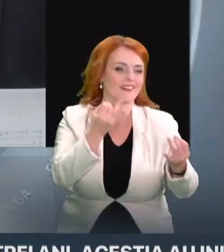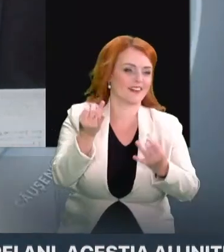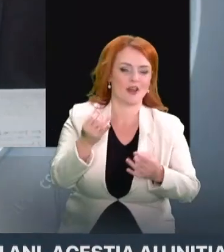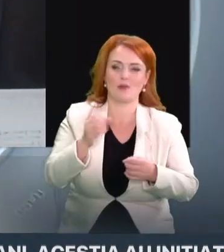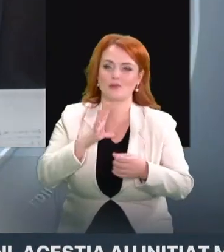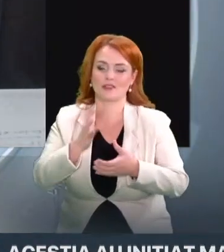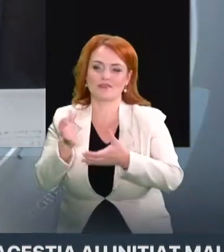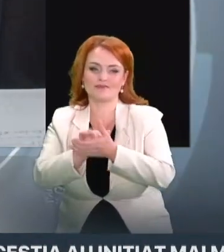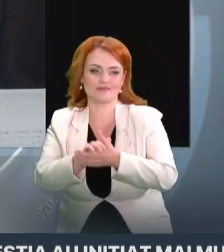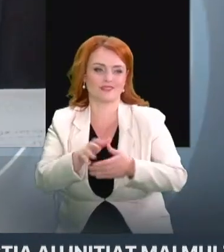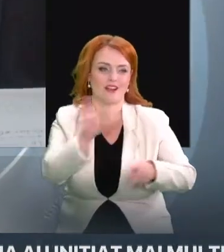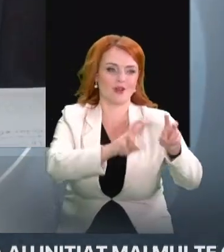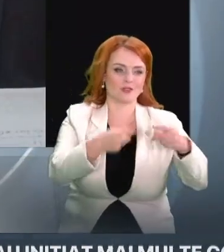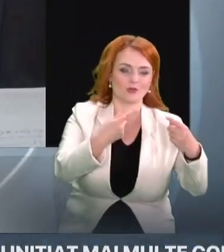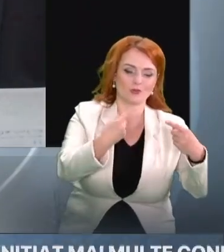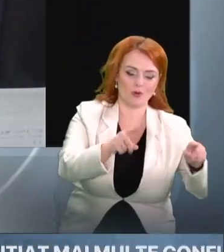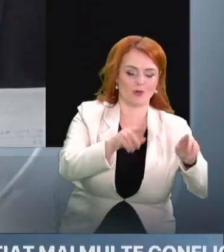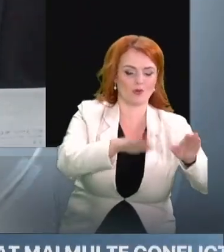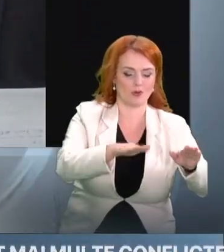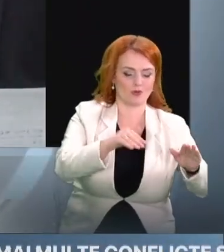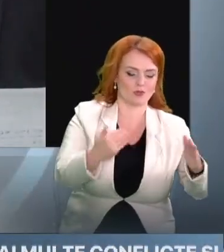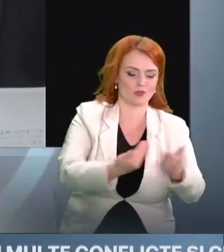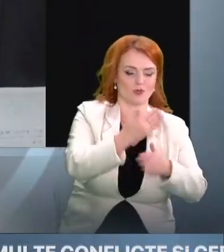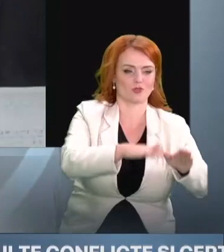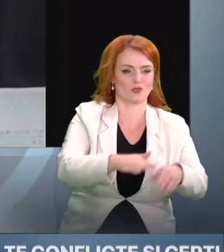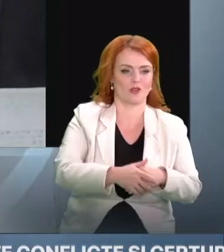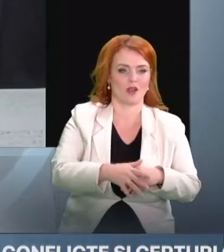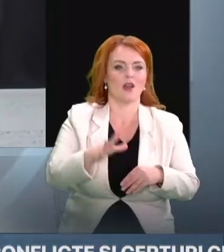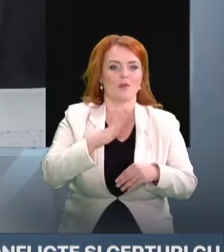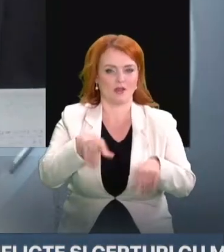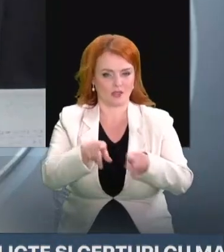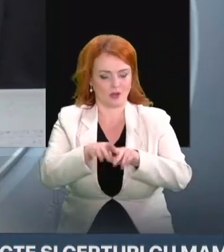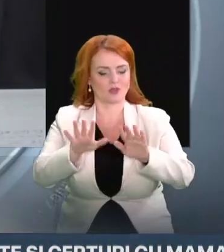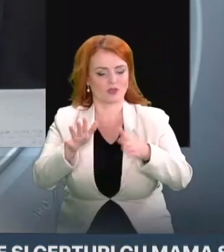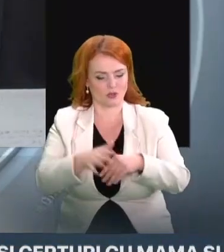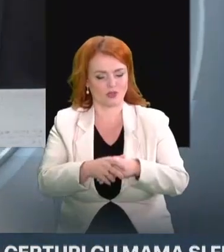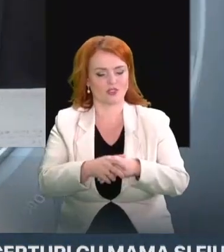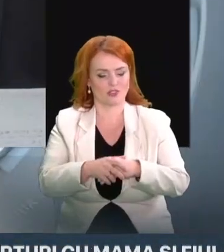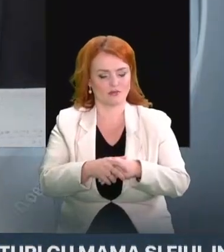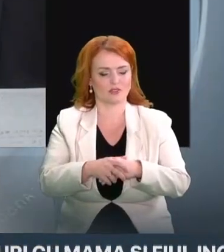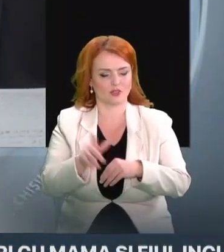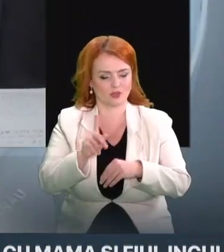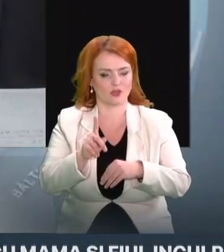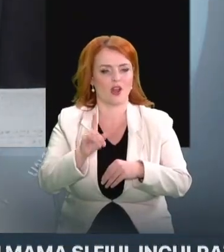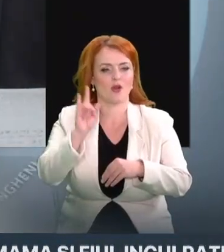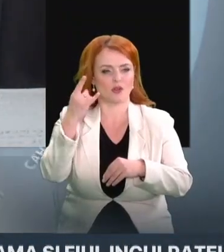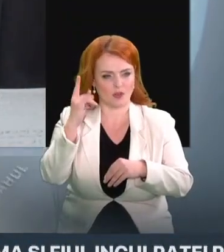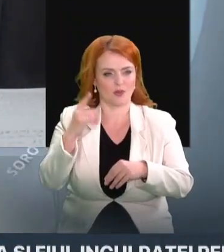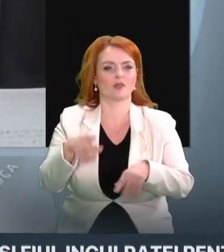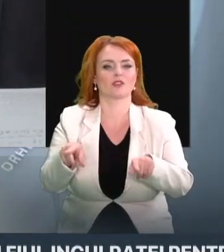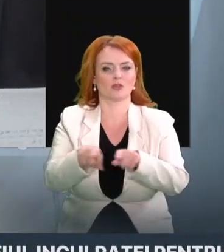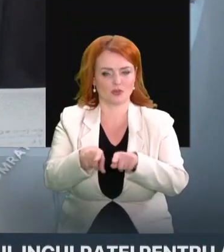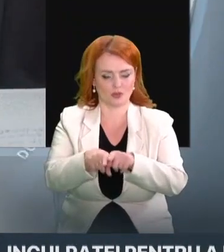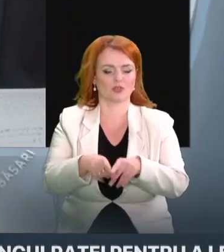să caute un nou teren de joacă. Și până la urmă s-a întâlnit cu problemele naturii, care până la urmă nu a putut face